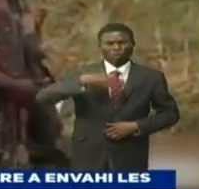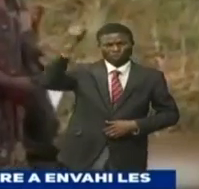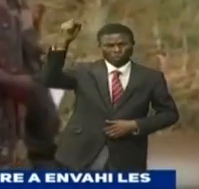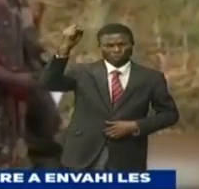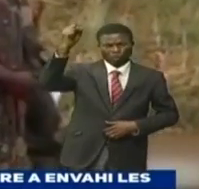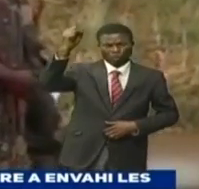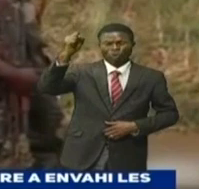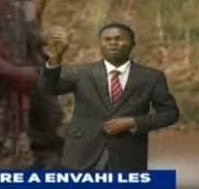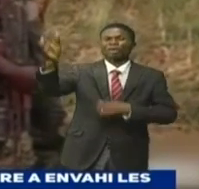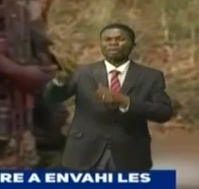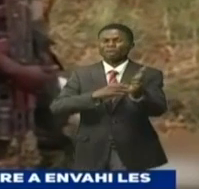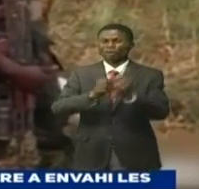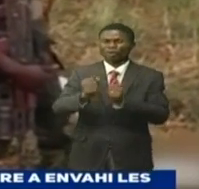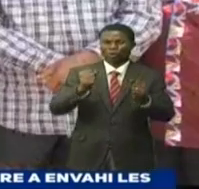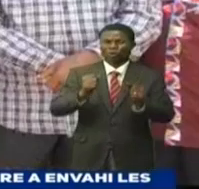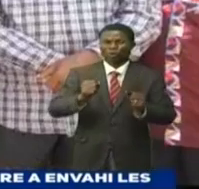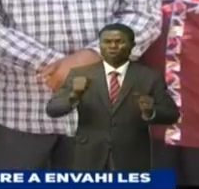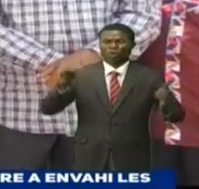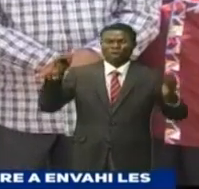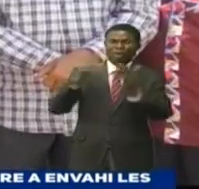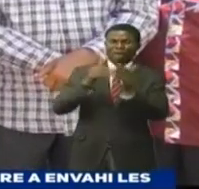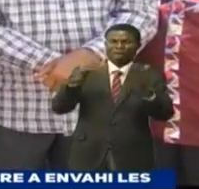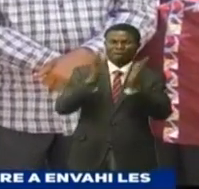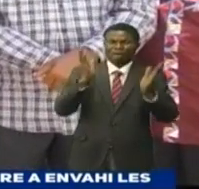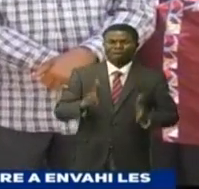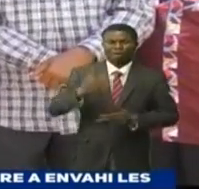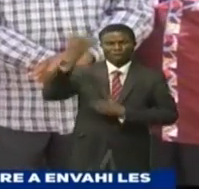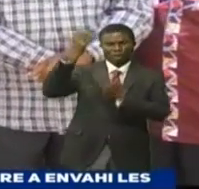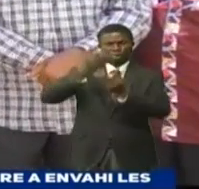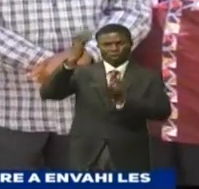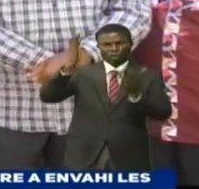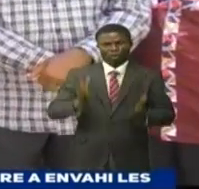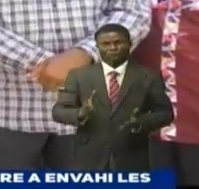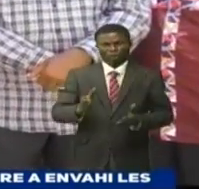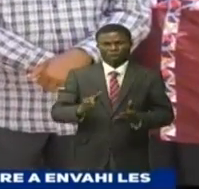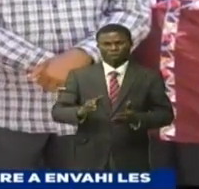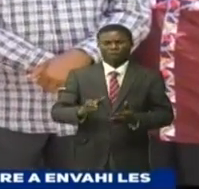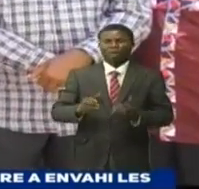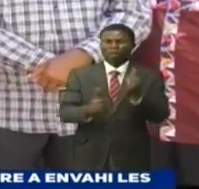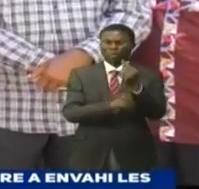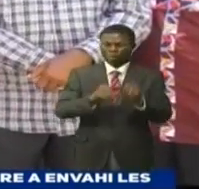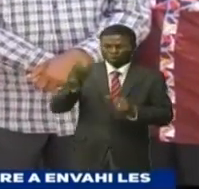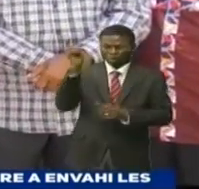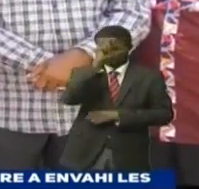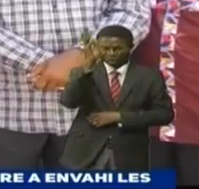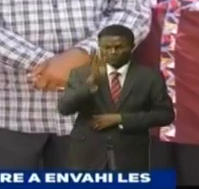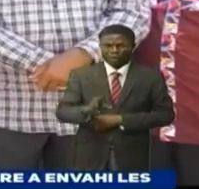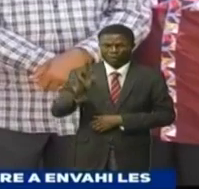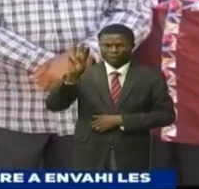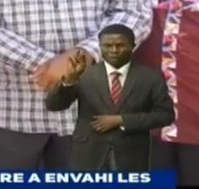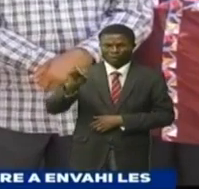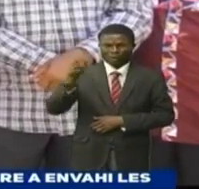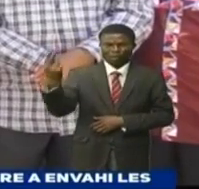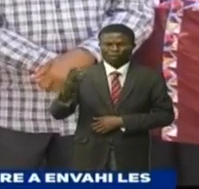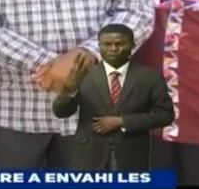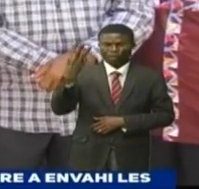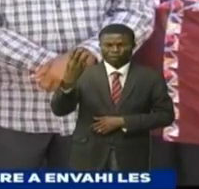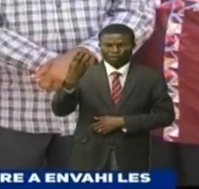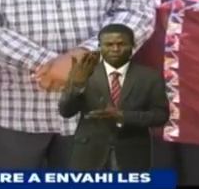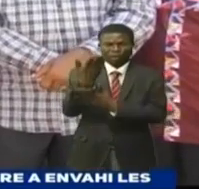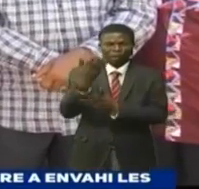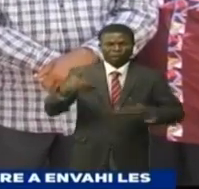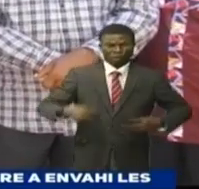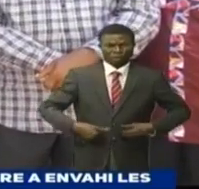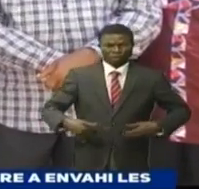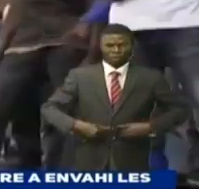écrasante contre l'agresseur rwandais et ses marionnettes terroristes du M23 et demande à